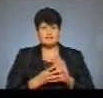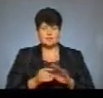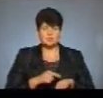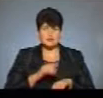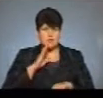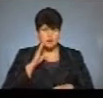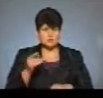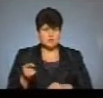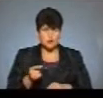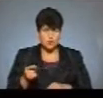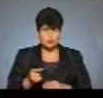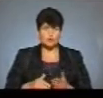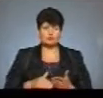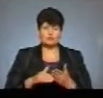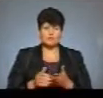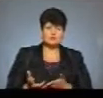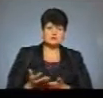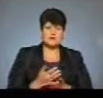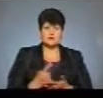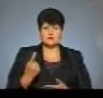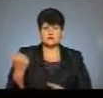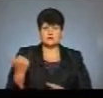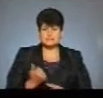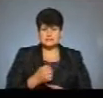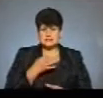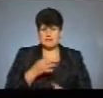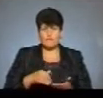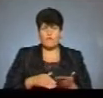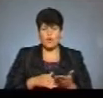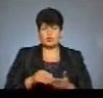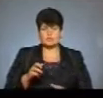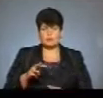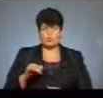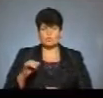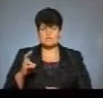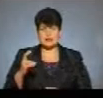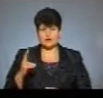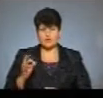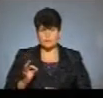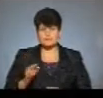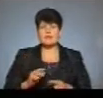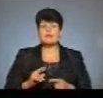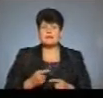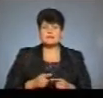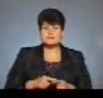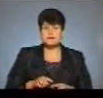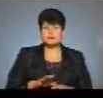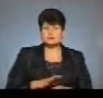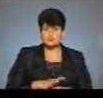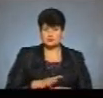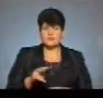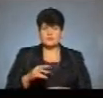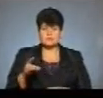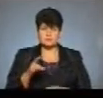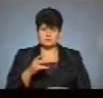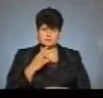ранку з Тернополя. Допомогу збирали тиждень, повідомив волонтер Володимир Мосейко. Як це відбувалося, у селі Борщівка Лановецького району бачив